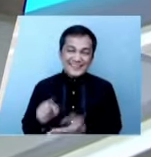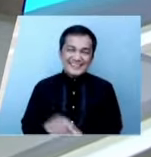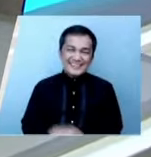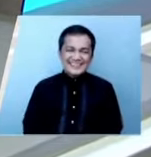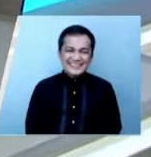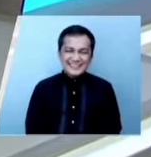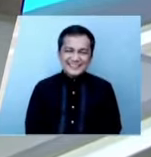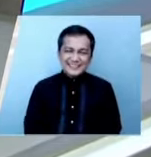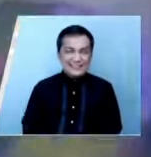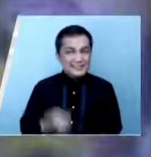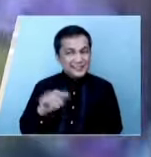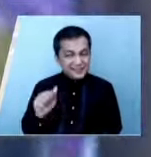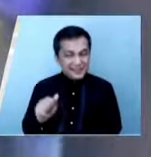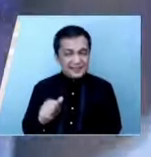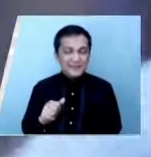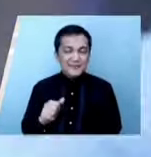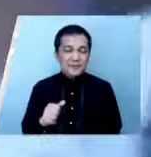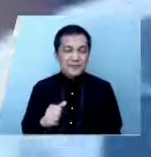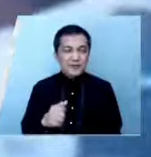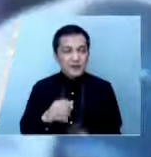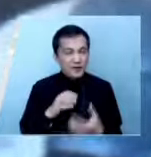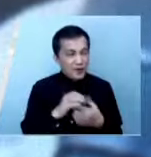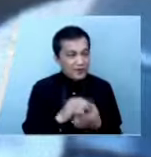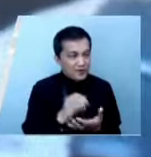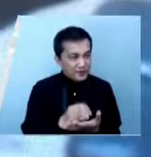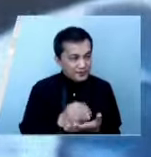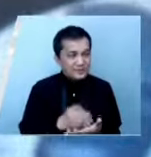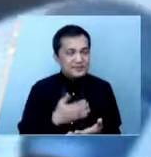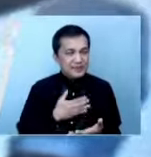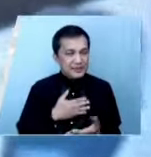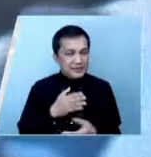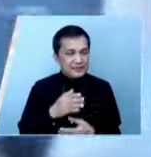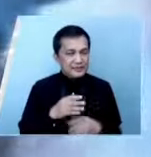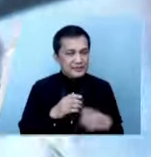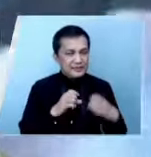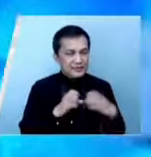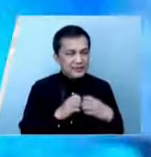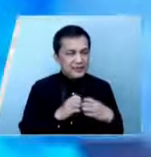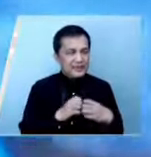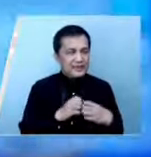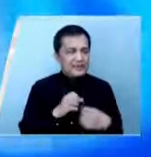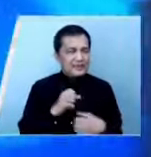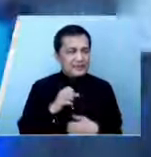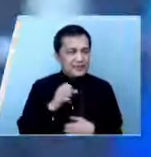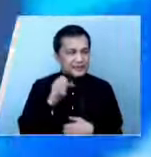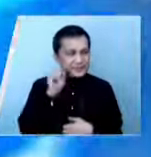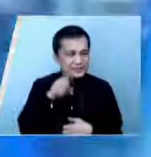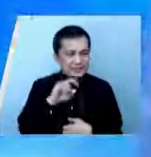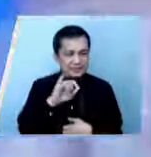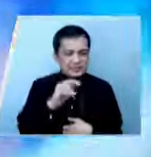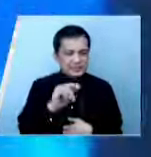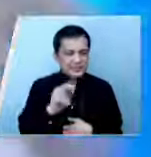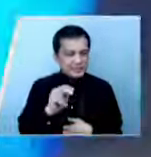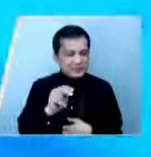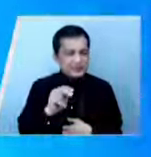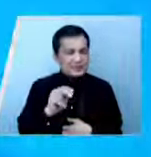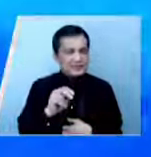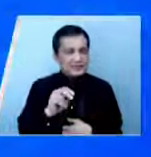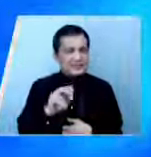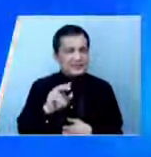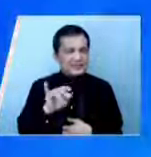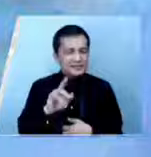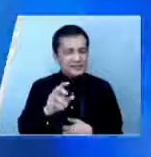Iya, of course, ang aking Kapuso na kapatid, si Jasmine Curtis. Sana magkatrabaho kami.